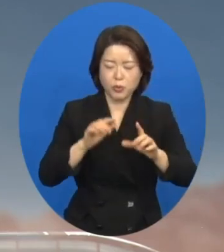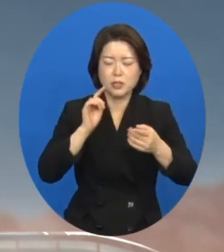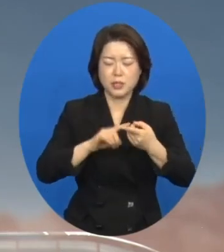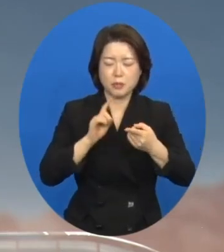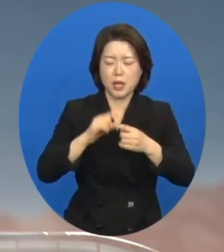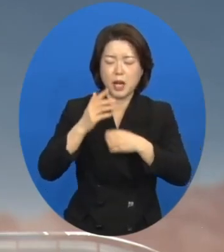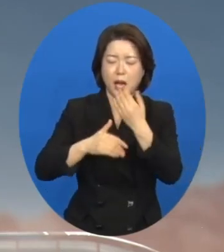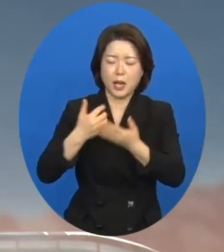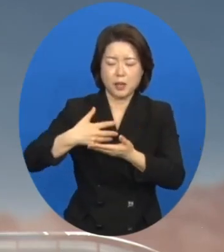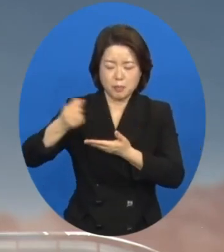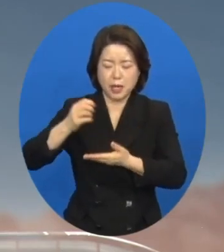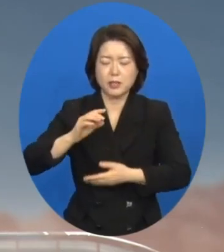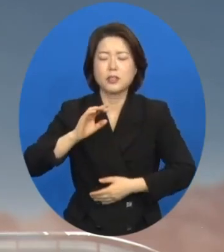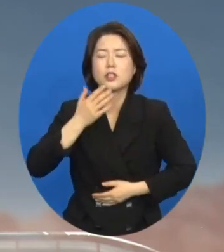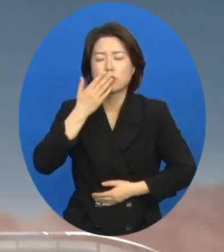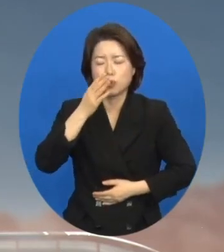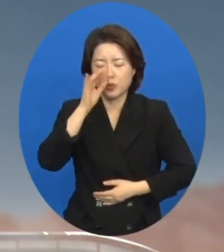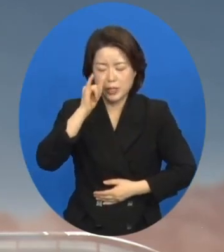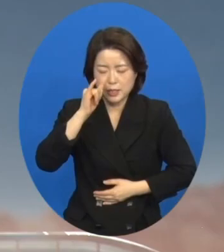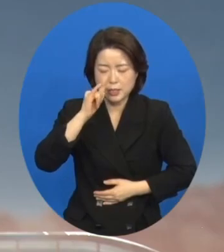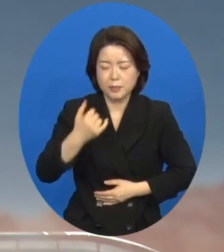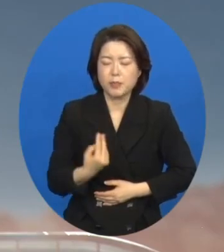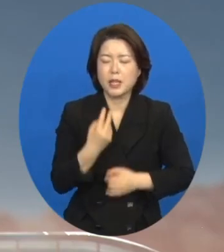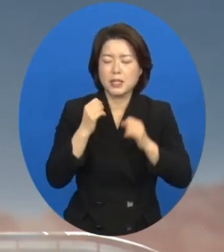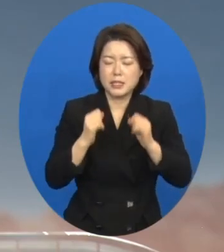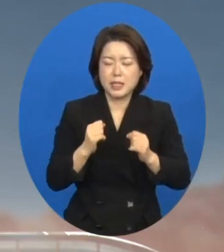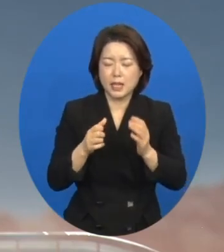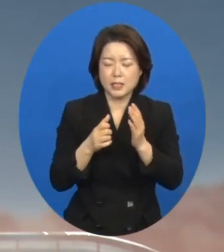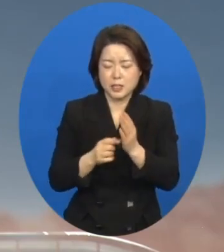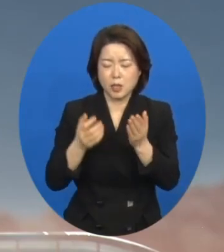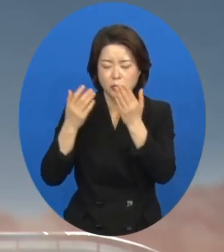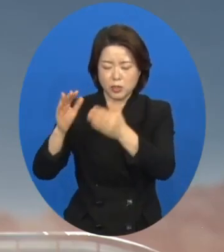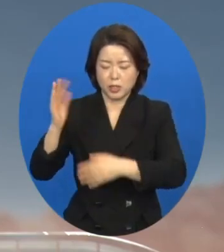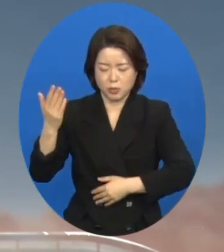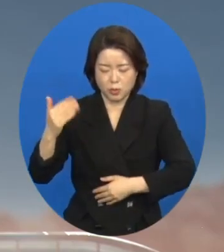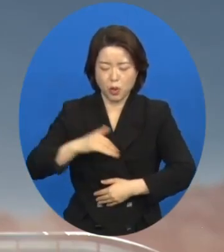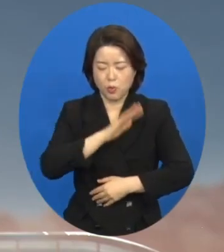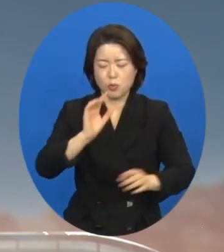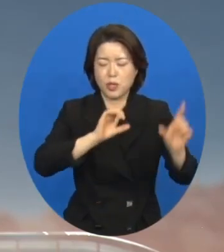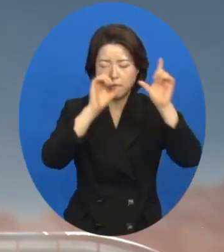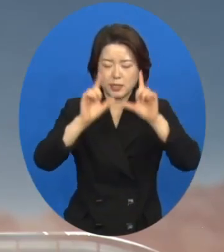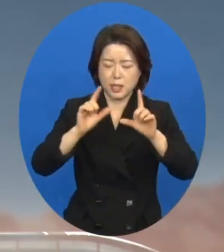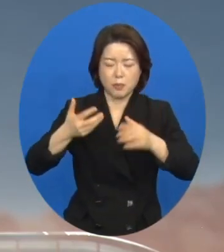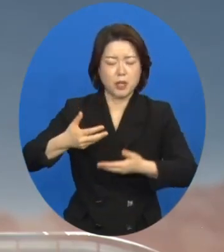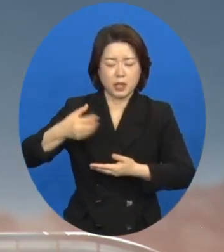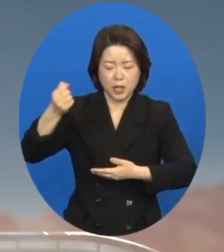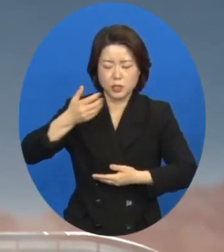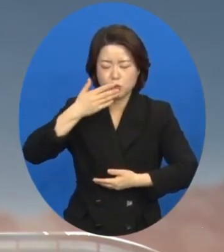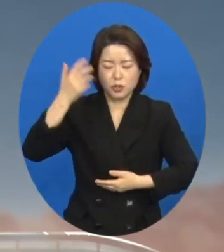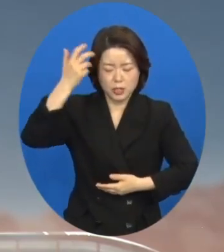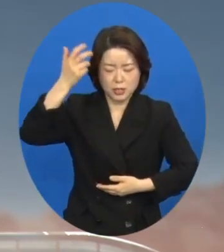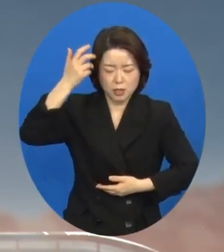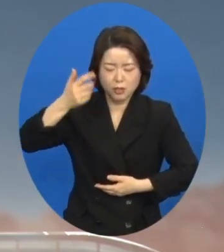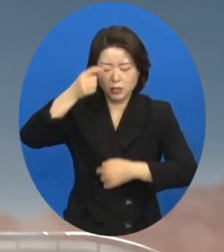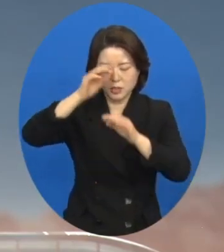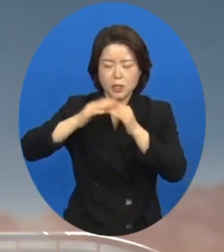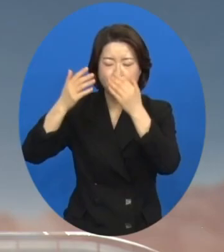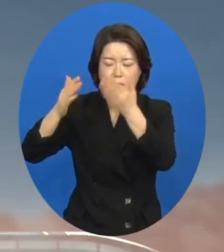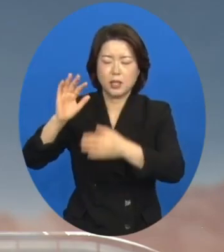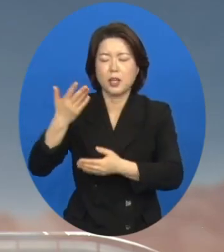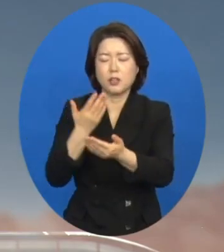산 제물이 되게 하여 주시고 저희 모든 삶이 주님 받으실 만한 영적 예배가 되게 하여